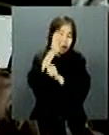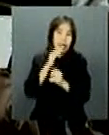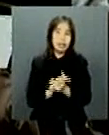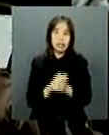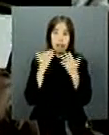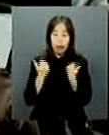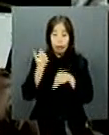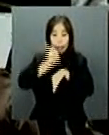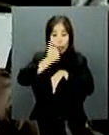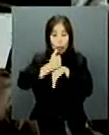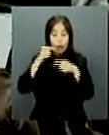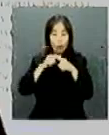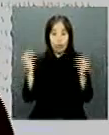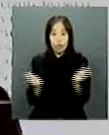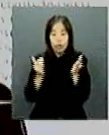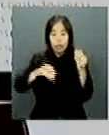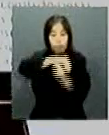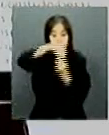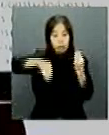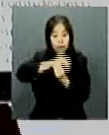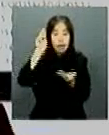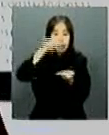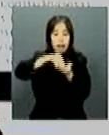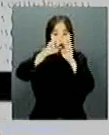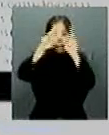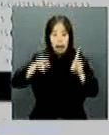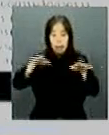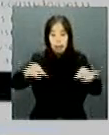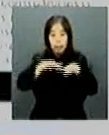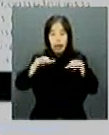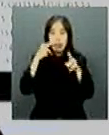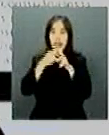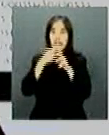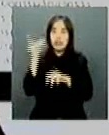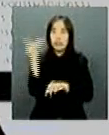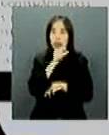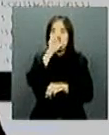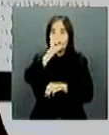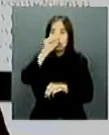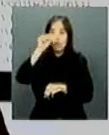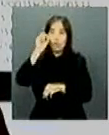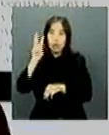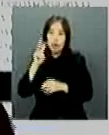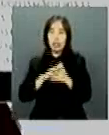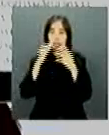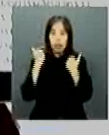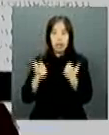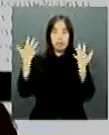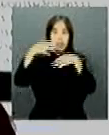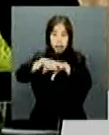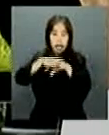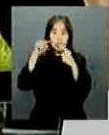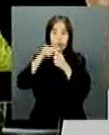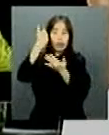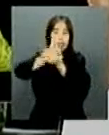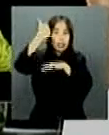ส่งเสริมวิสาหกิจขนาดกลางและขนาดย่อมหรือสสว.เปิดเผยว่าสสว.ได้ประสานกับสถาบันการเงินเ